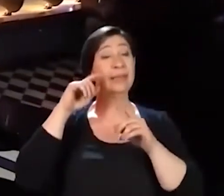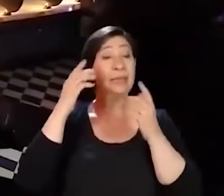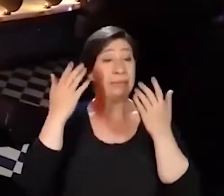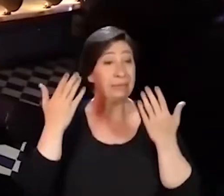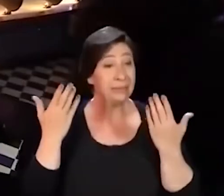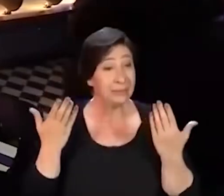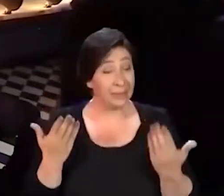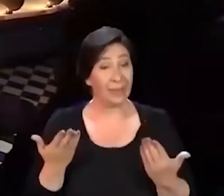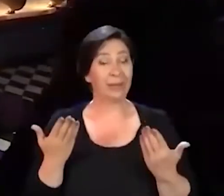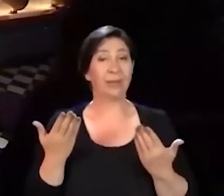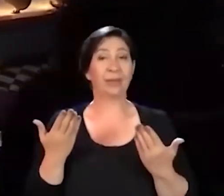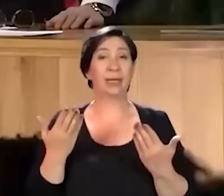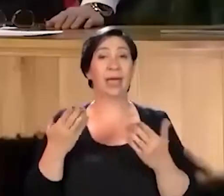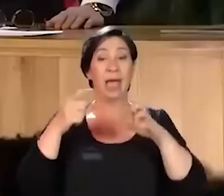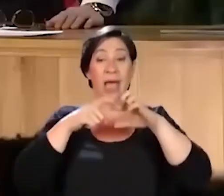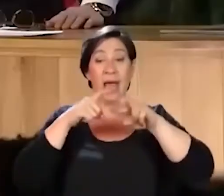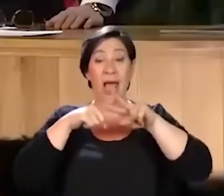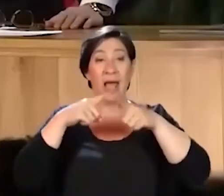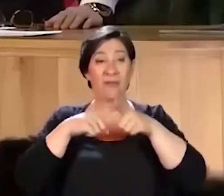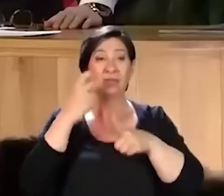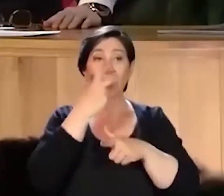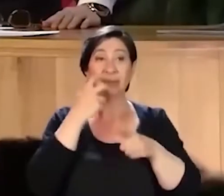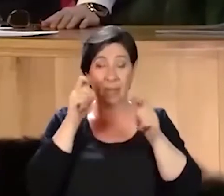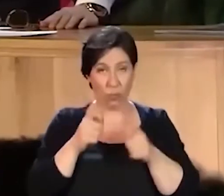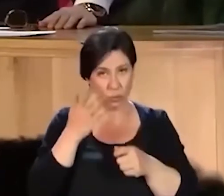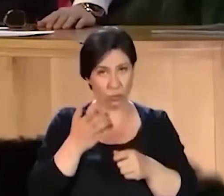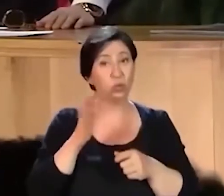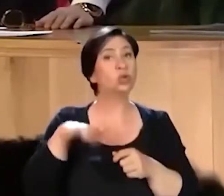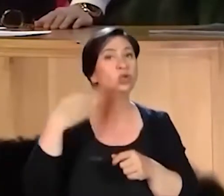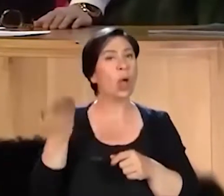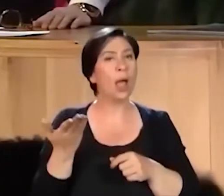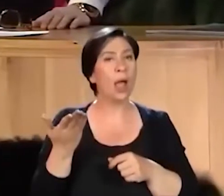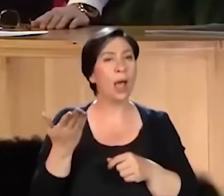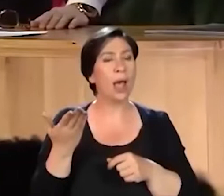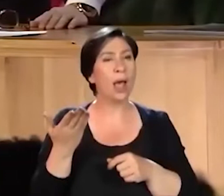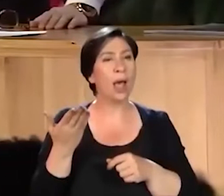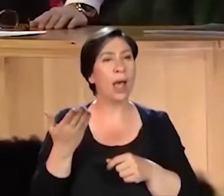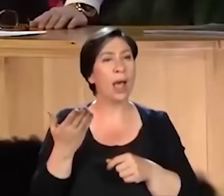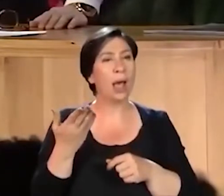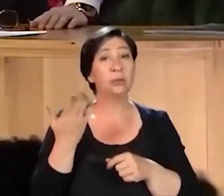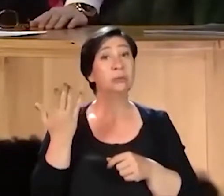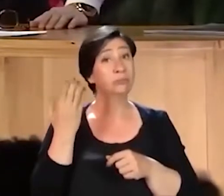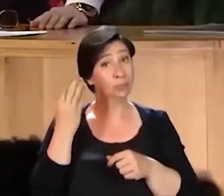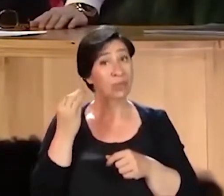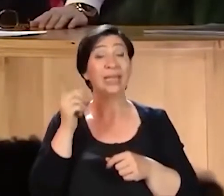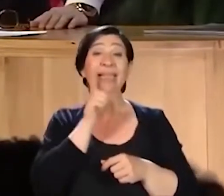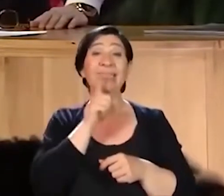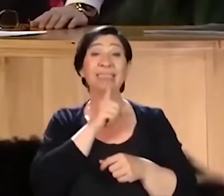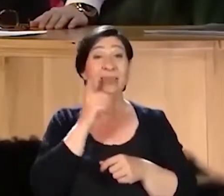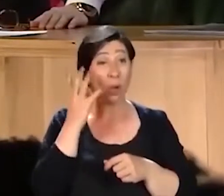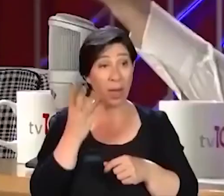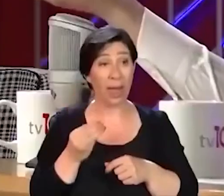Tabii ki Ee raf şarkısını yapıyorsun sonra bir de gayet güzel İngilizce olarak